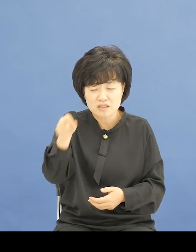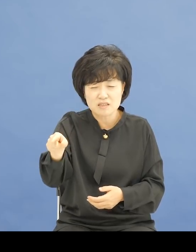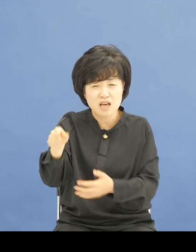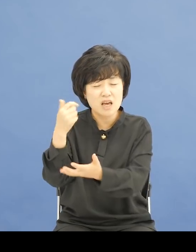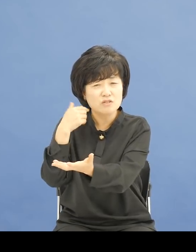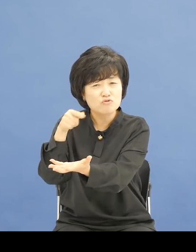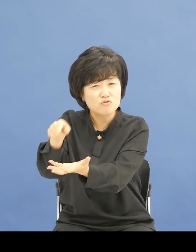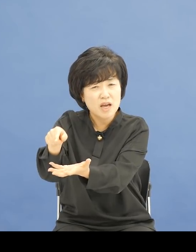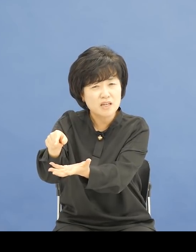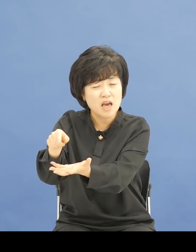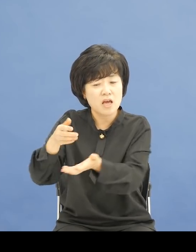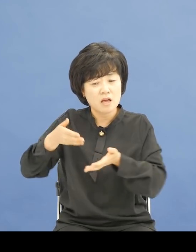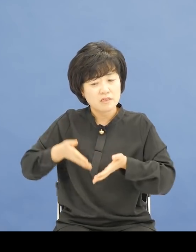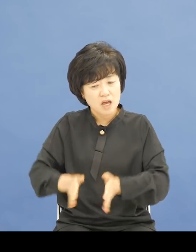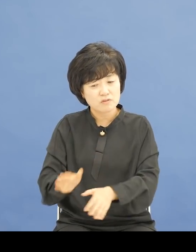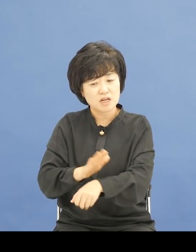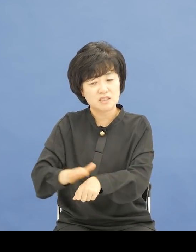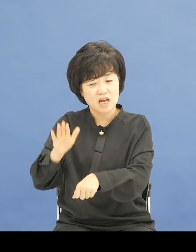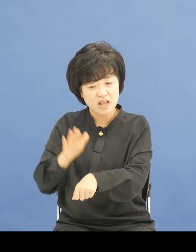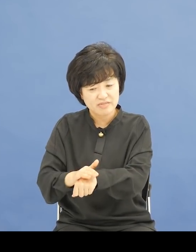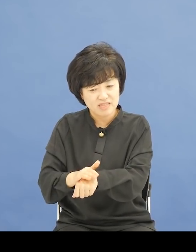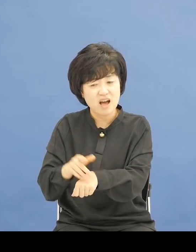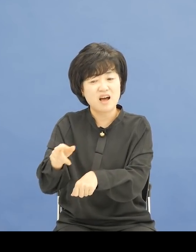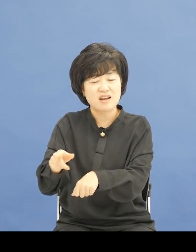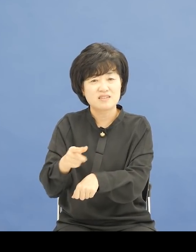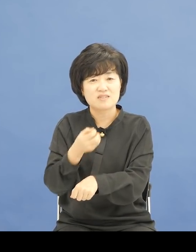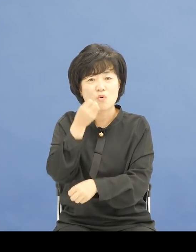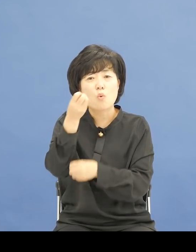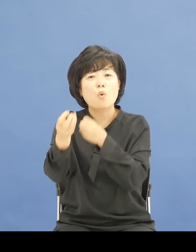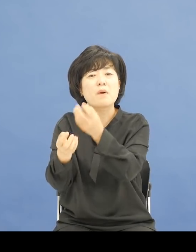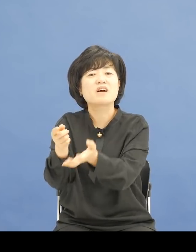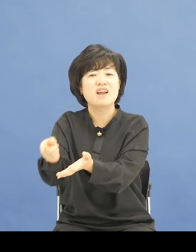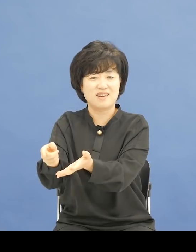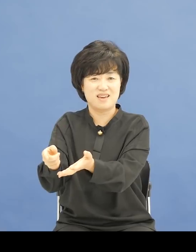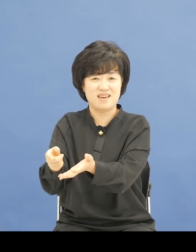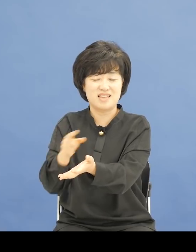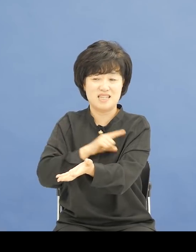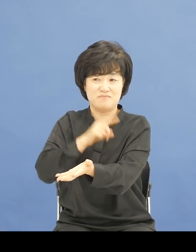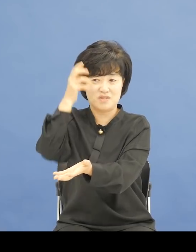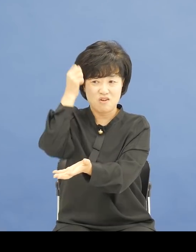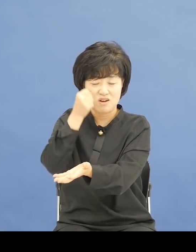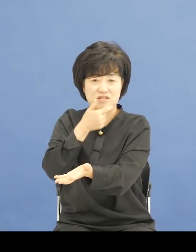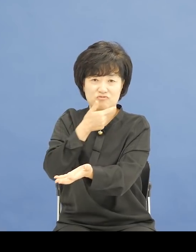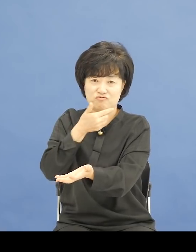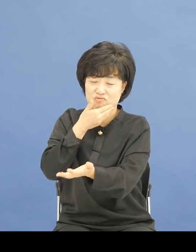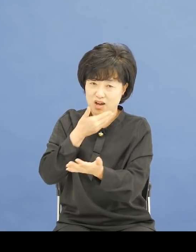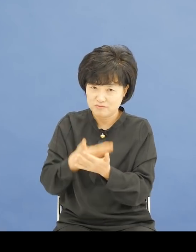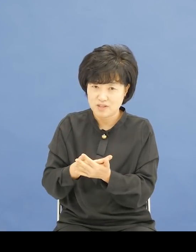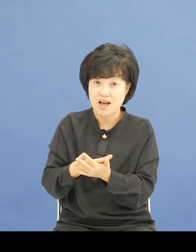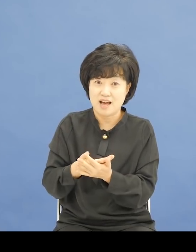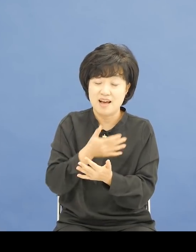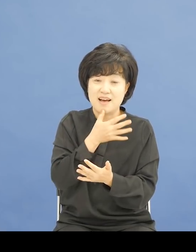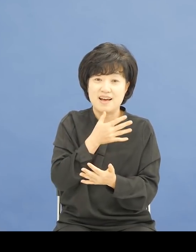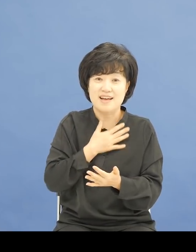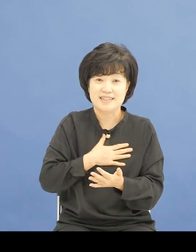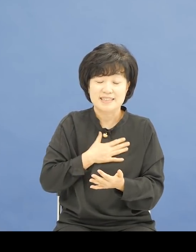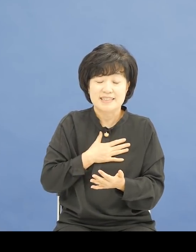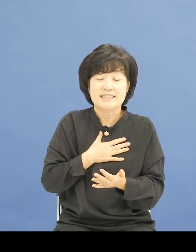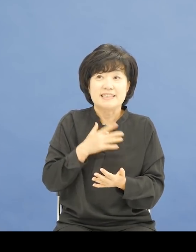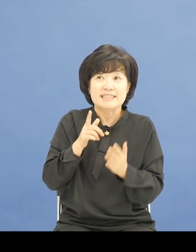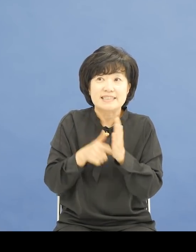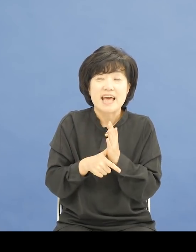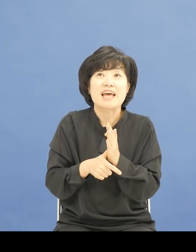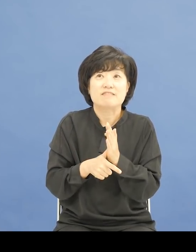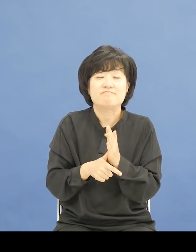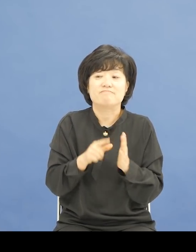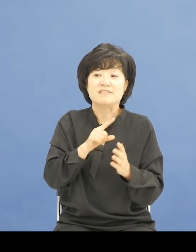이렇게 누군가에게는 태어나길 잘했구나라는 고백을 하게 만드는구나. 그때 하나님 영감 딱 주셔서 네.